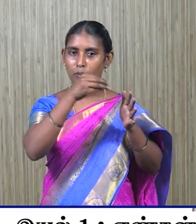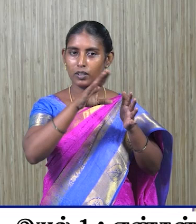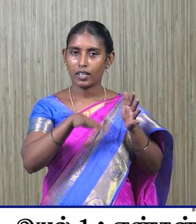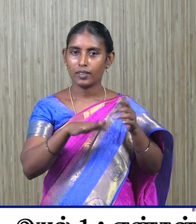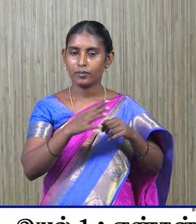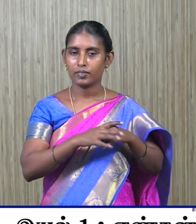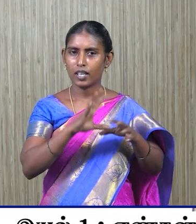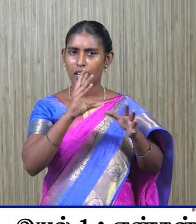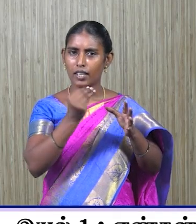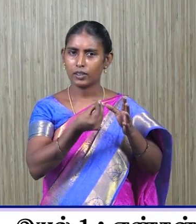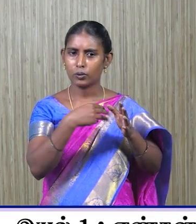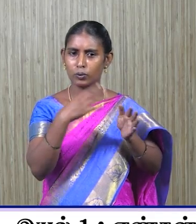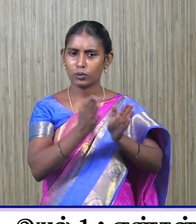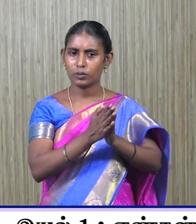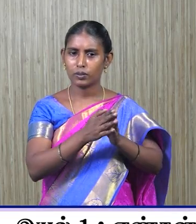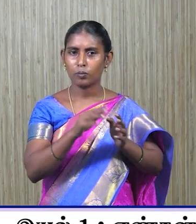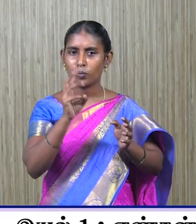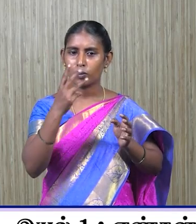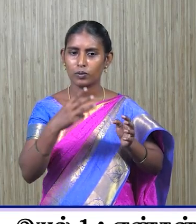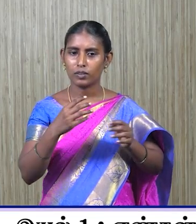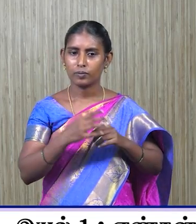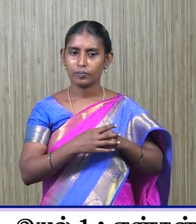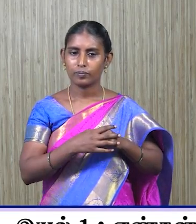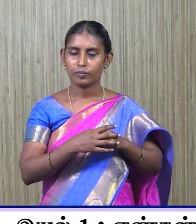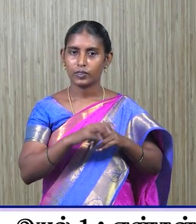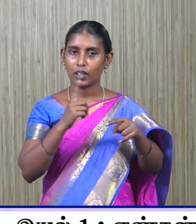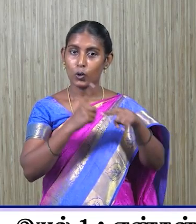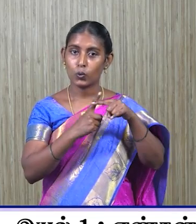இந்த 5 எண்களையும் கூட்டி பார்ப்போமா? 3, 3, 6, 6, 2, 12,